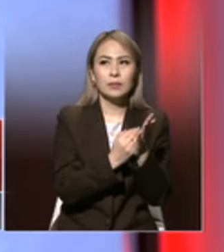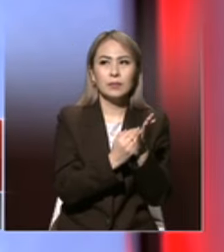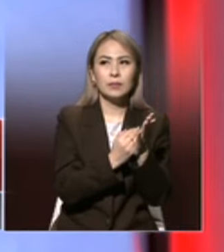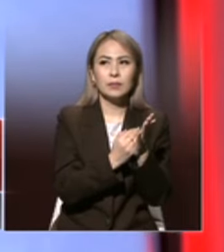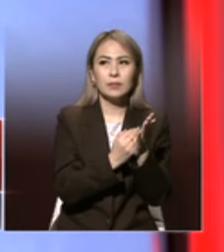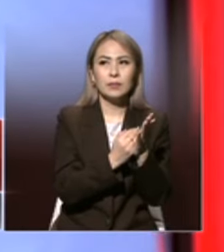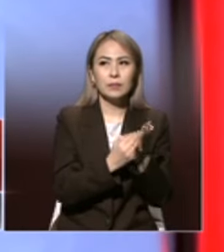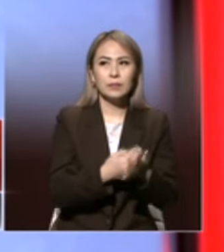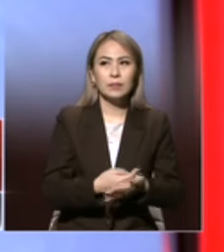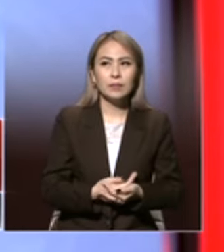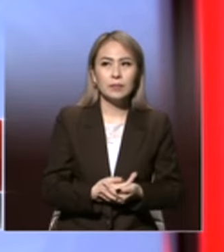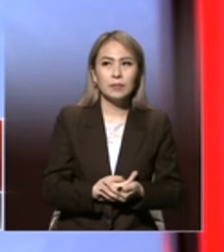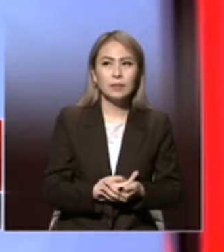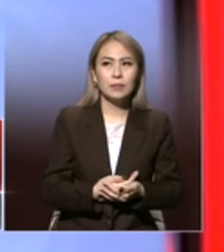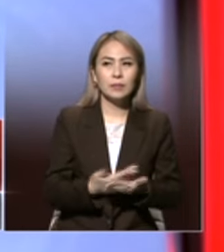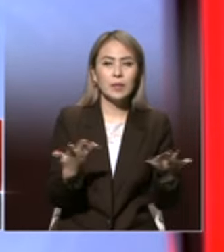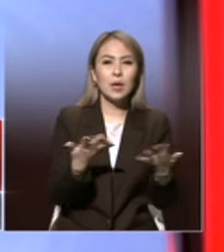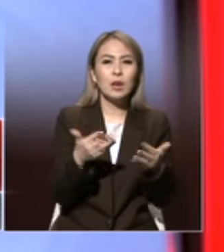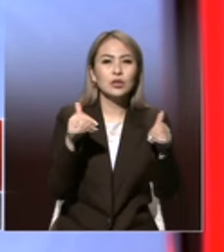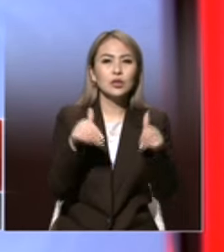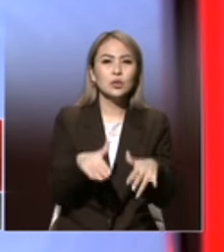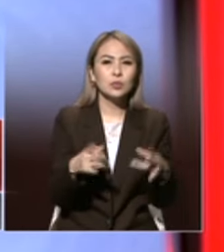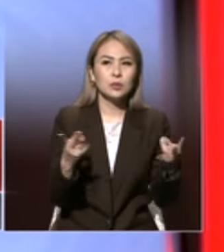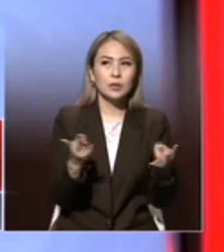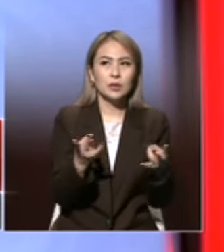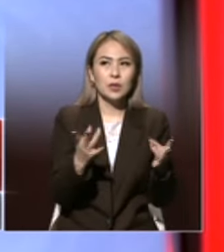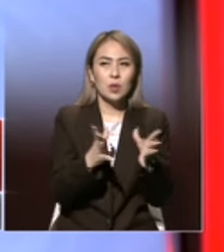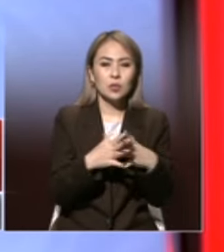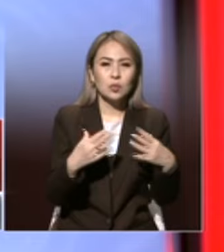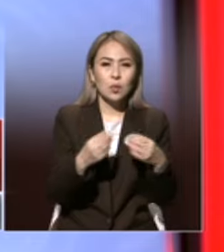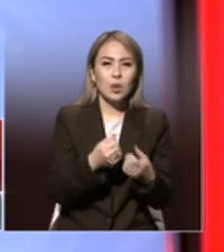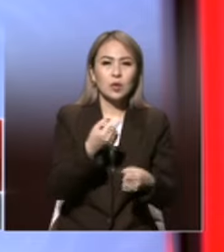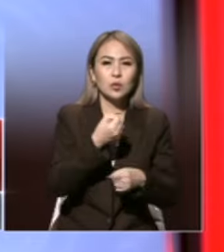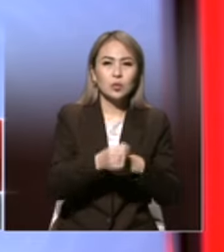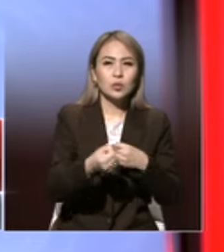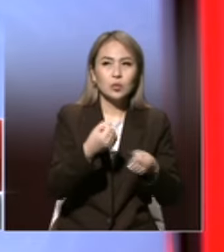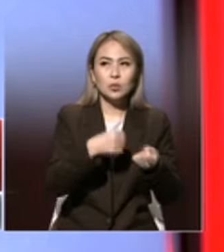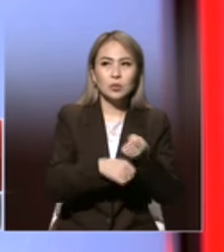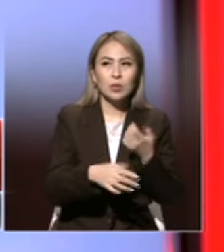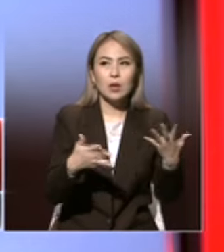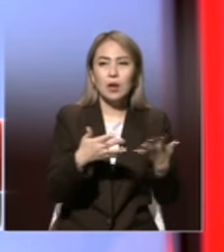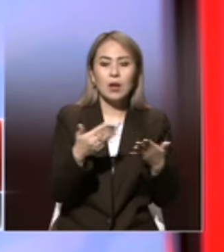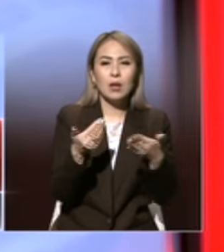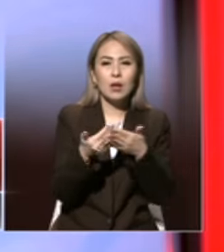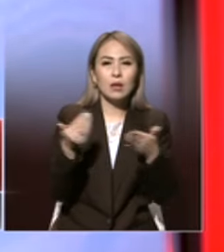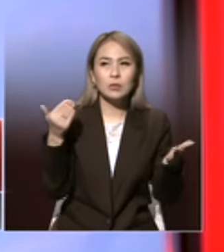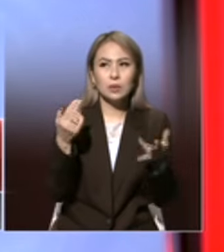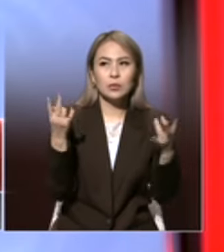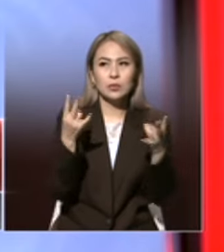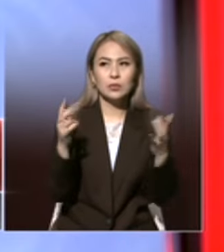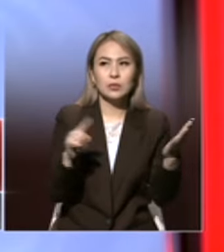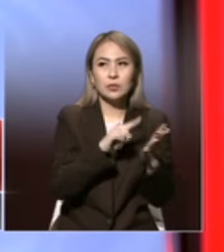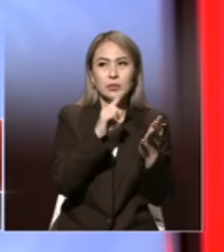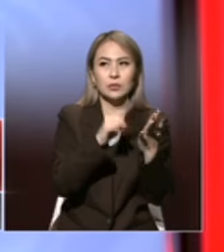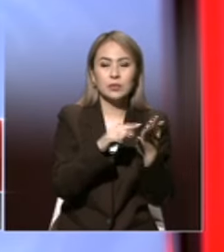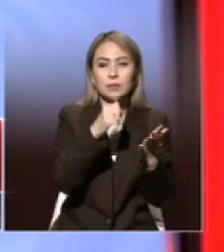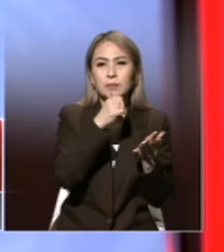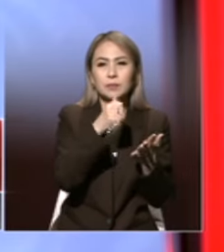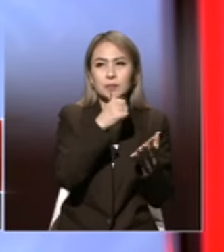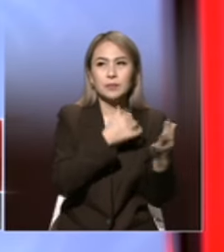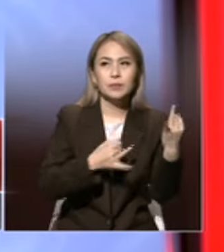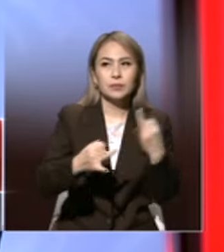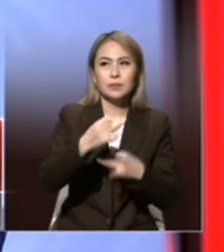Біз қалай шешуіміз керек? Осы отбасылық зорлық-зомбылықтың алдын қалай алуымыз керек? Осы сұрақты талқылайықшы. Алдын алу